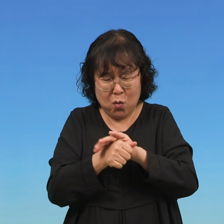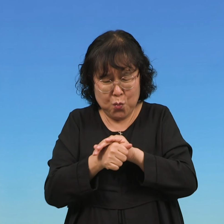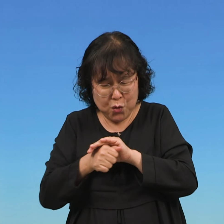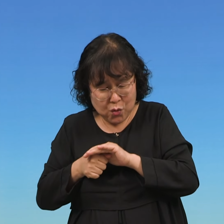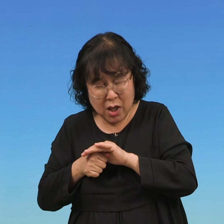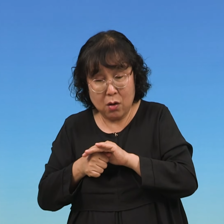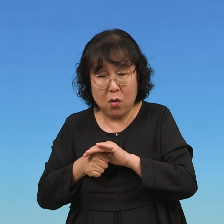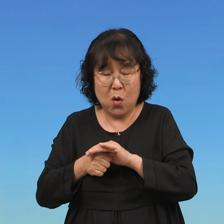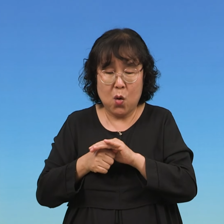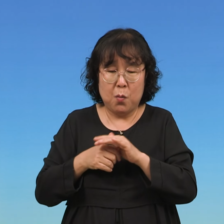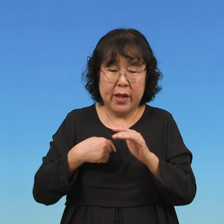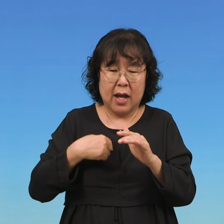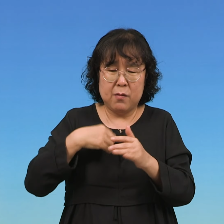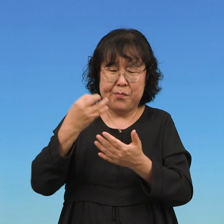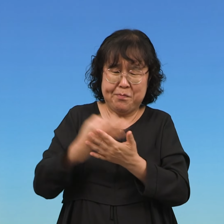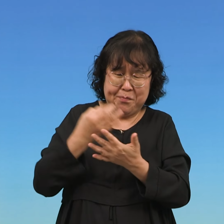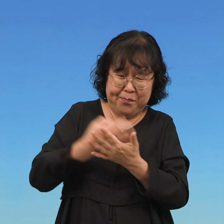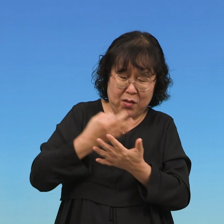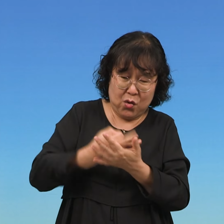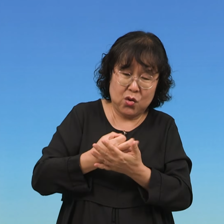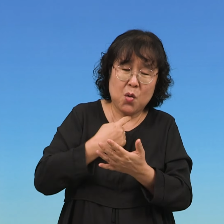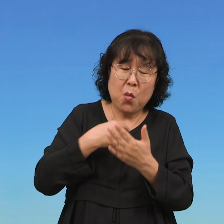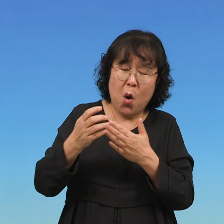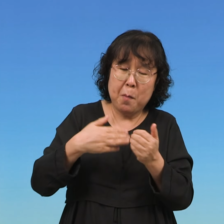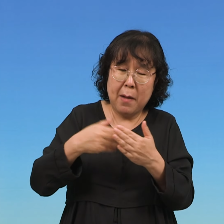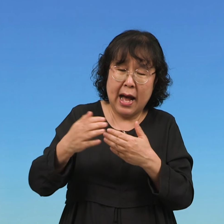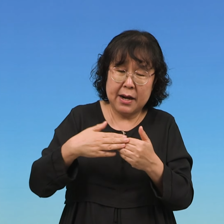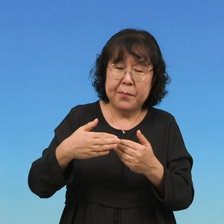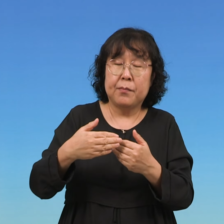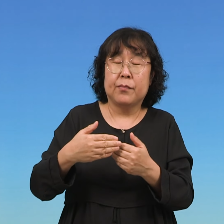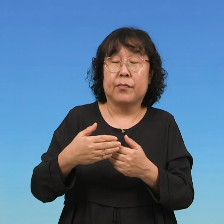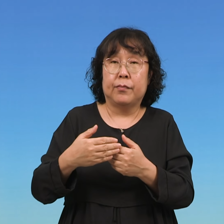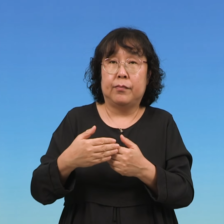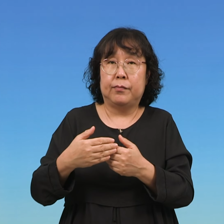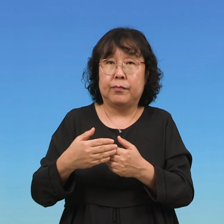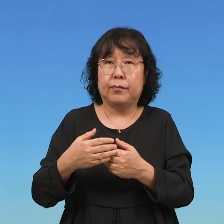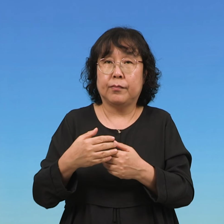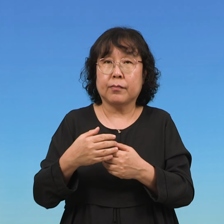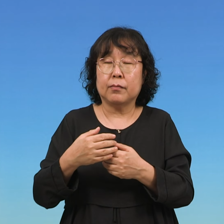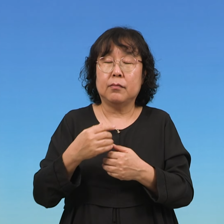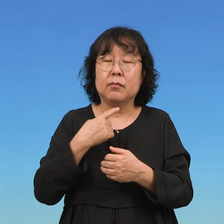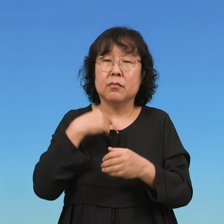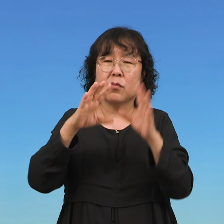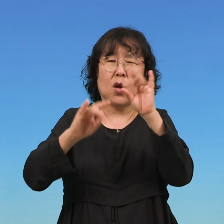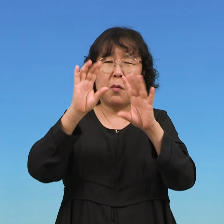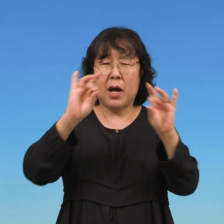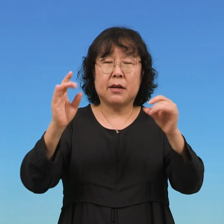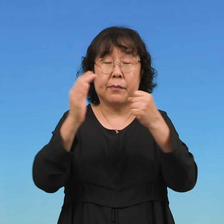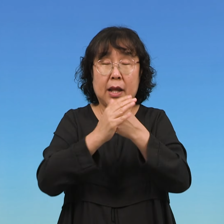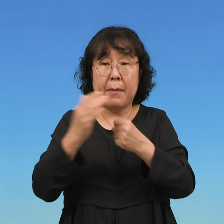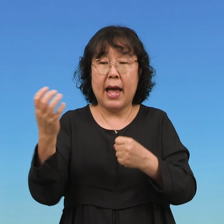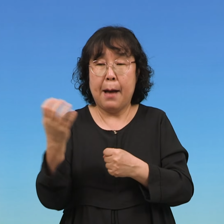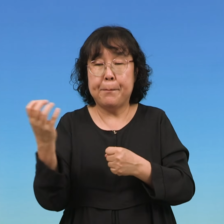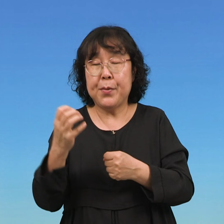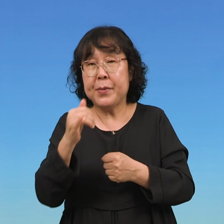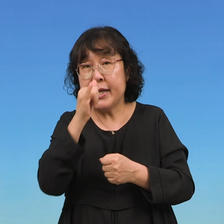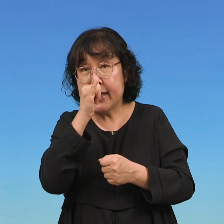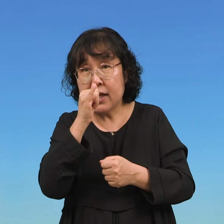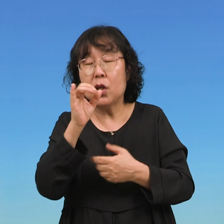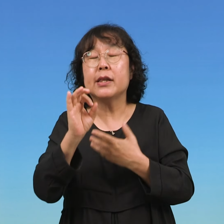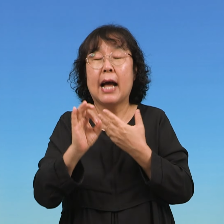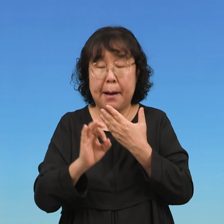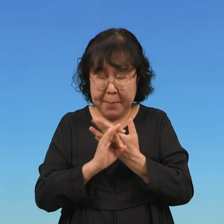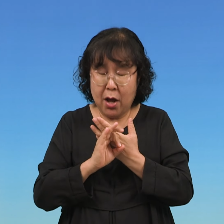되고 몸에 먹을수록 목마름 때문에 많은 아픔을 갖고 있었다면 오늘 정말 아버지 내 안에 탐욕을